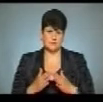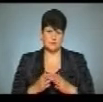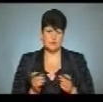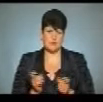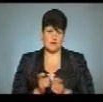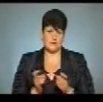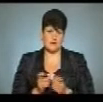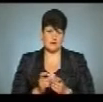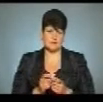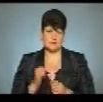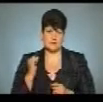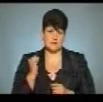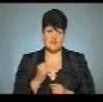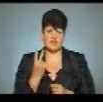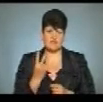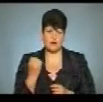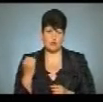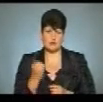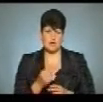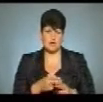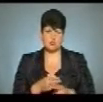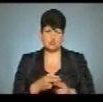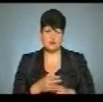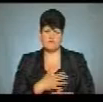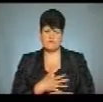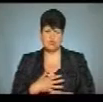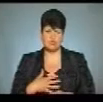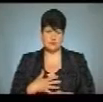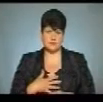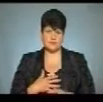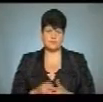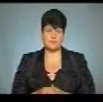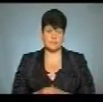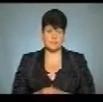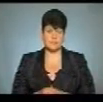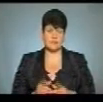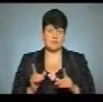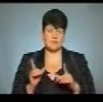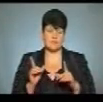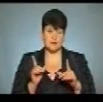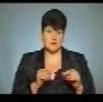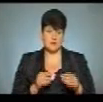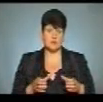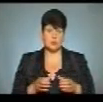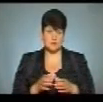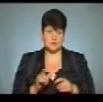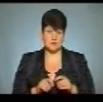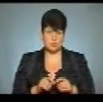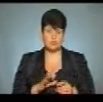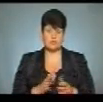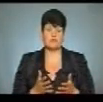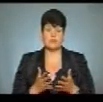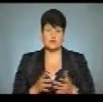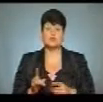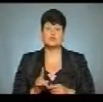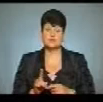конфлікту наніс два удари кухонним ножем в ділянку грудної клітки своєму зятю. Виїздом слідчо-оперативної групи на місце події було встановлено,